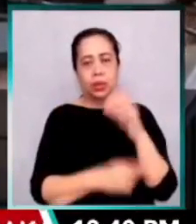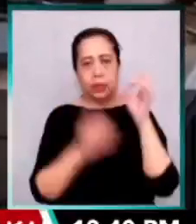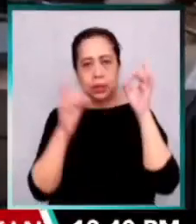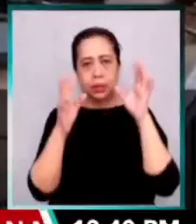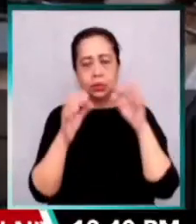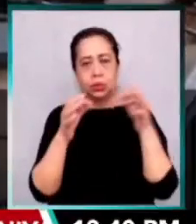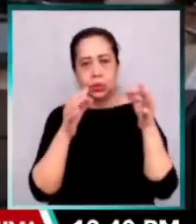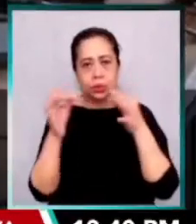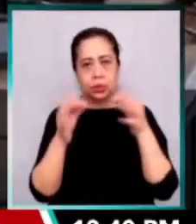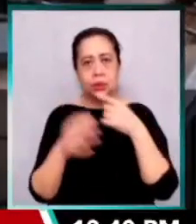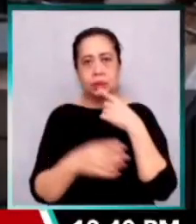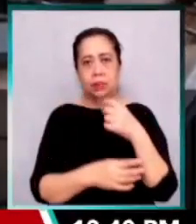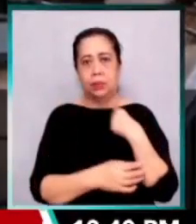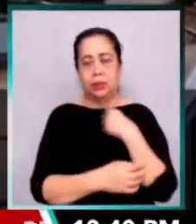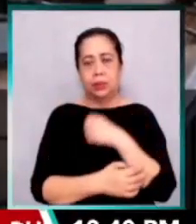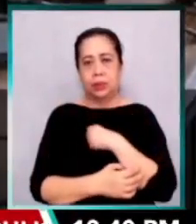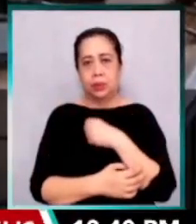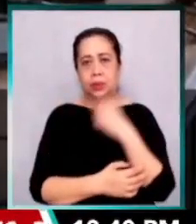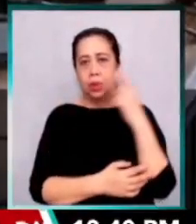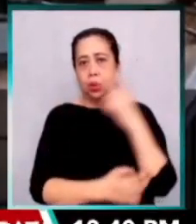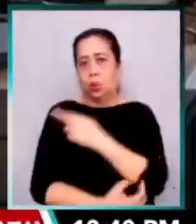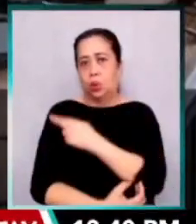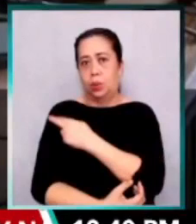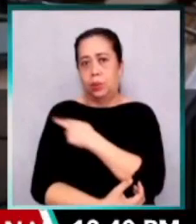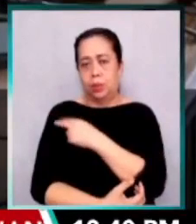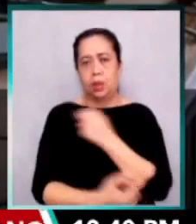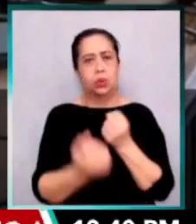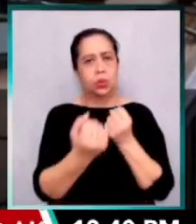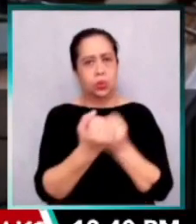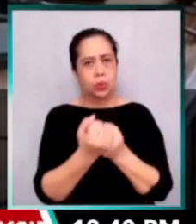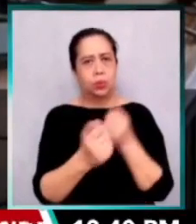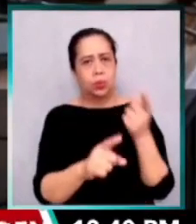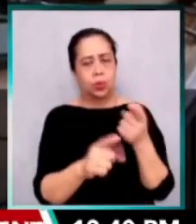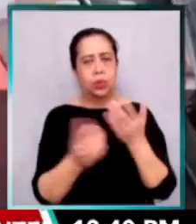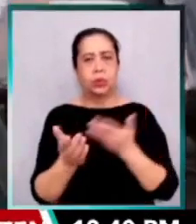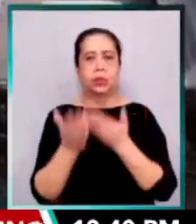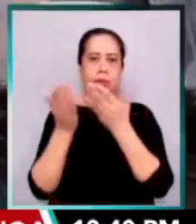rin ni Senator Robin Padilla na suportado niya ang panukala.